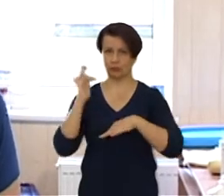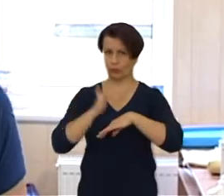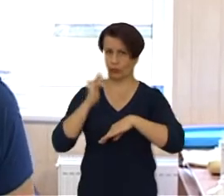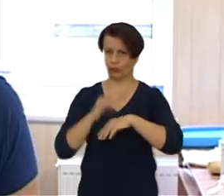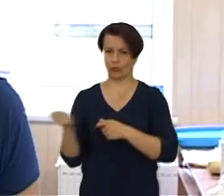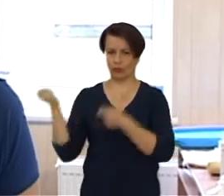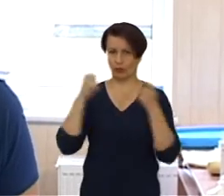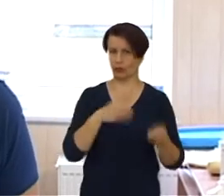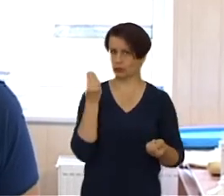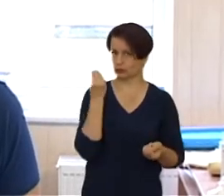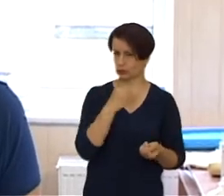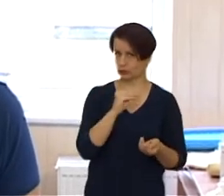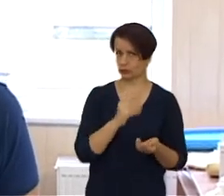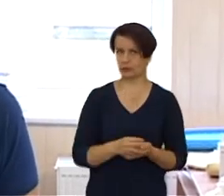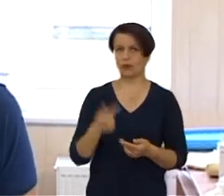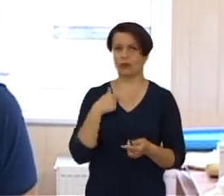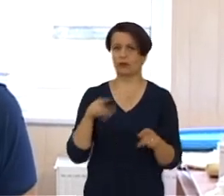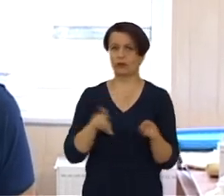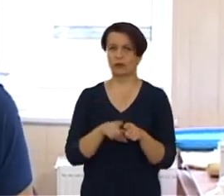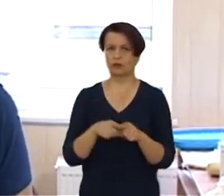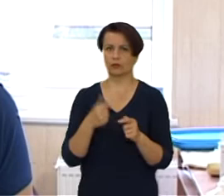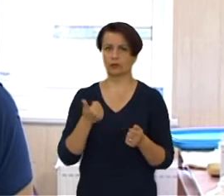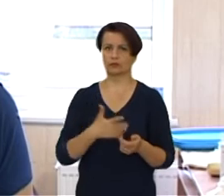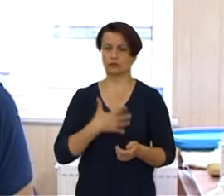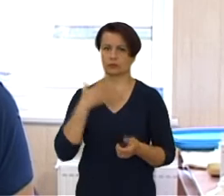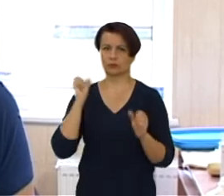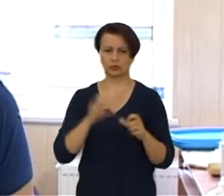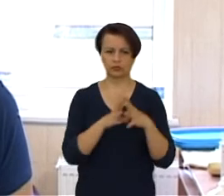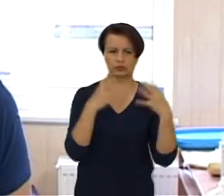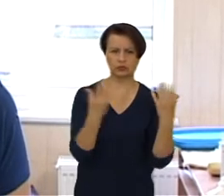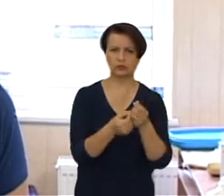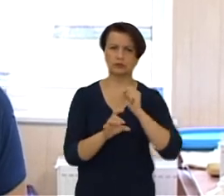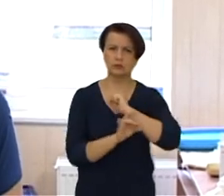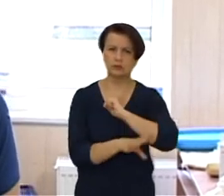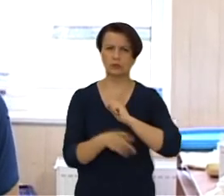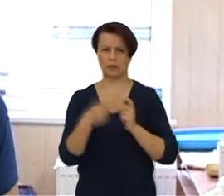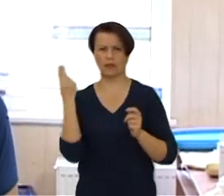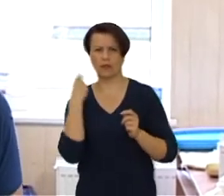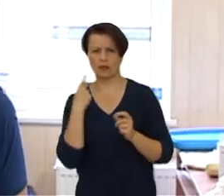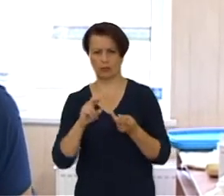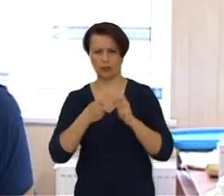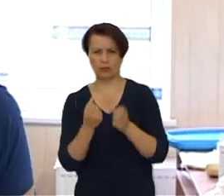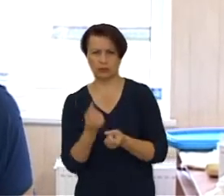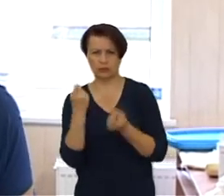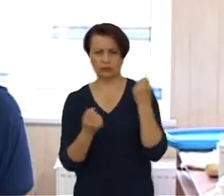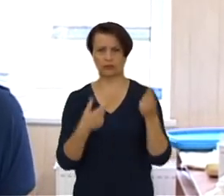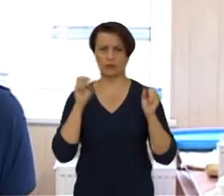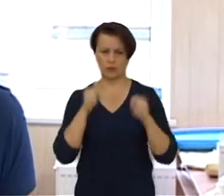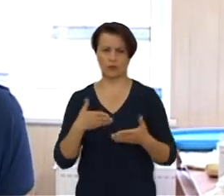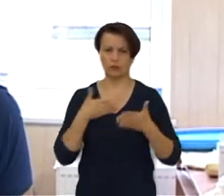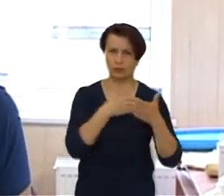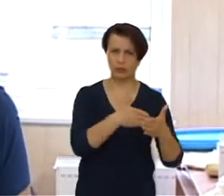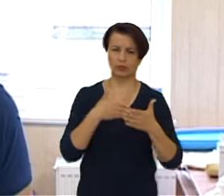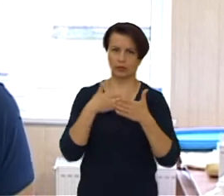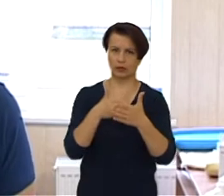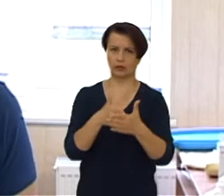įspūdžius. Džiaugiamės, kad galėjome paremti šeimas, kurios susidūrė su nepritekliu, su staiga ištikusia